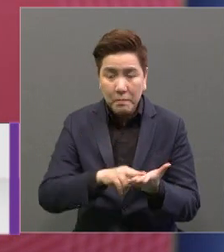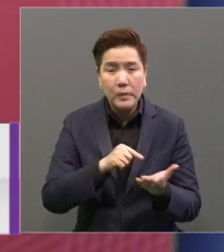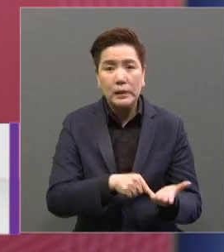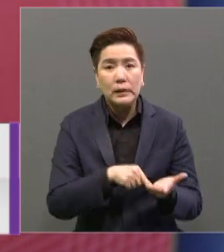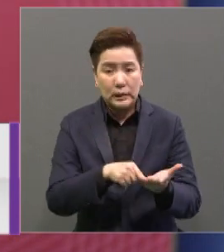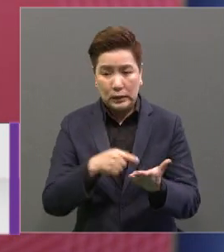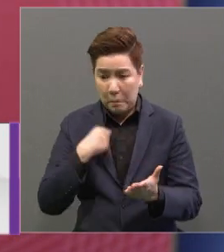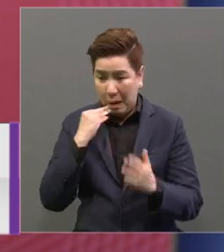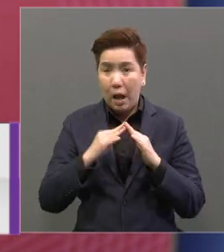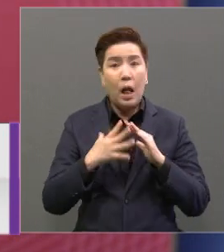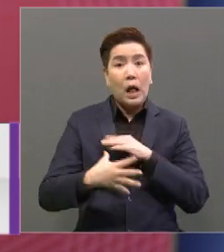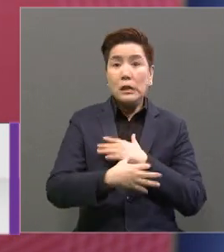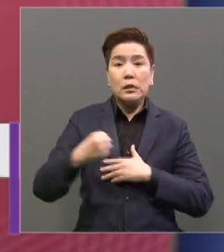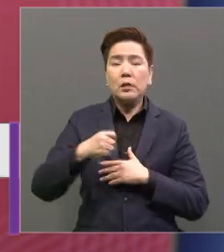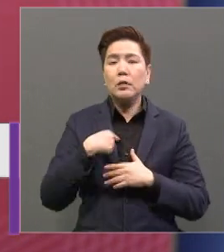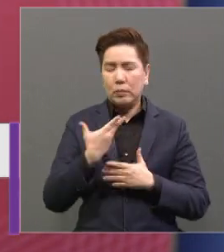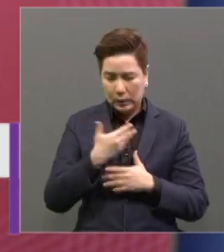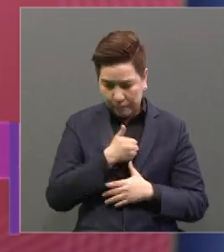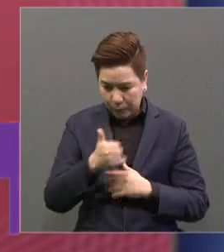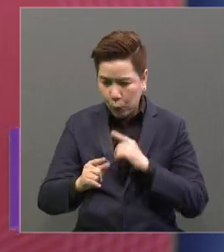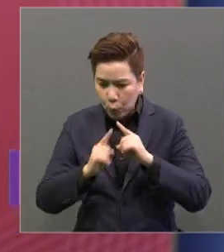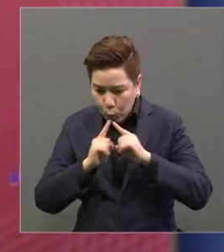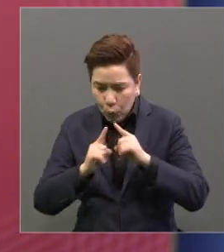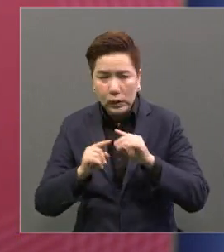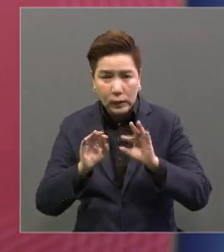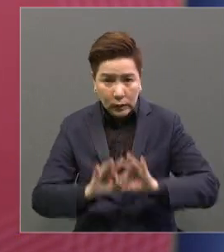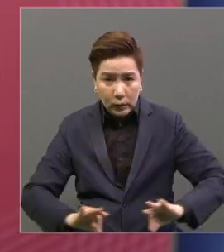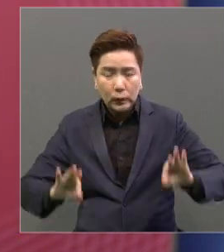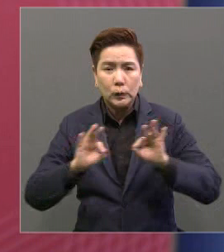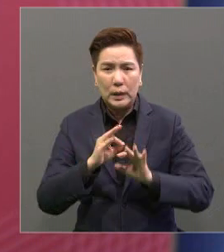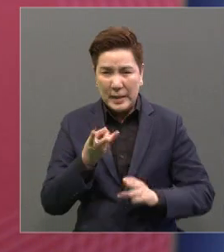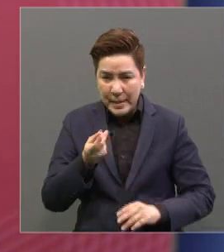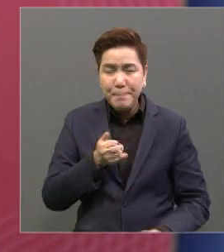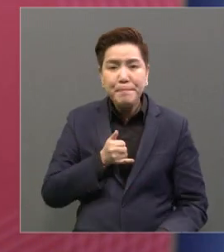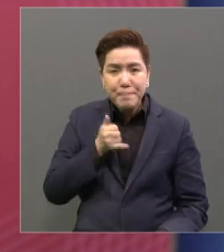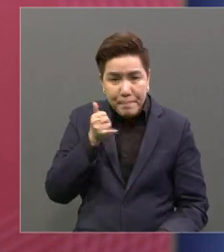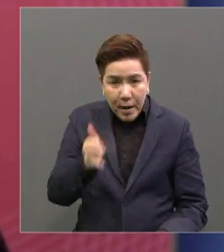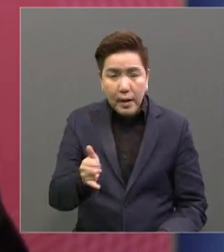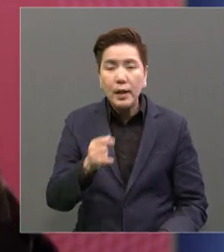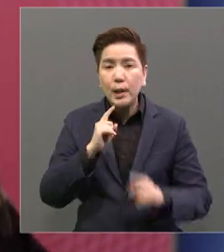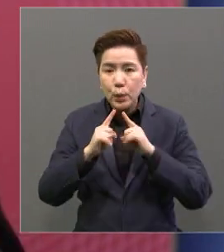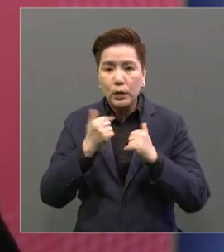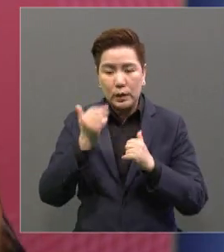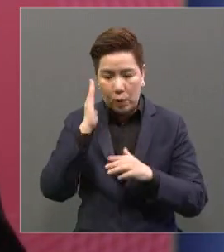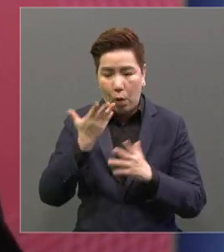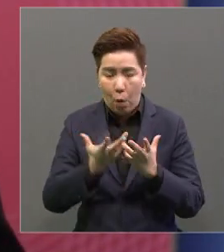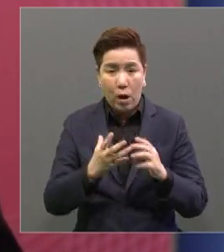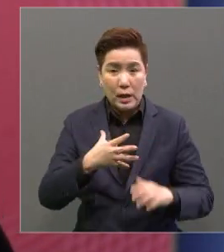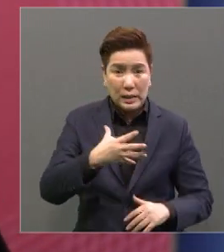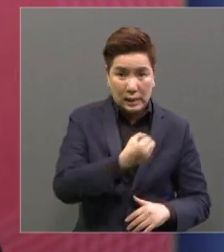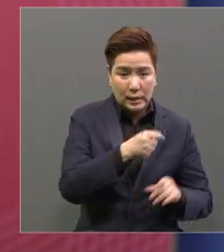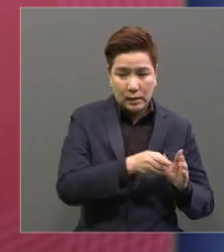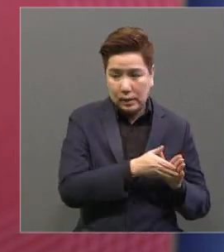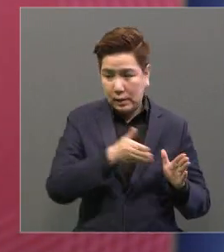งตัวลูกหนี้แต่ละรายเนี่ยขอเชิญชวนมาไกล่เกลี่ยเนี่ยท่านยังไงก็ขอความกรุณาให้รีบมานะครับเพราะว่าภายหลังจากการยึดจนถึงวันขายเนี่